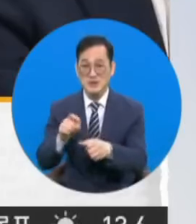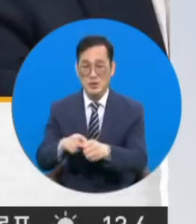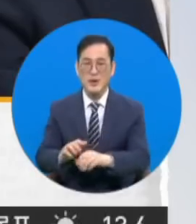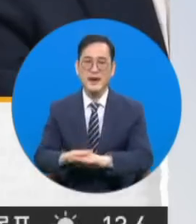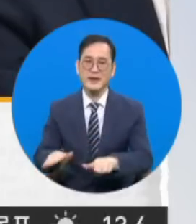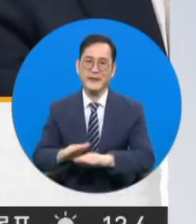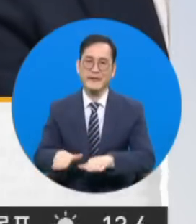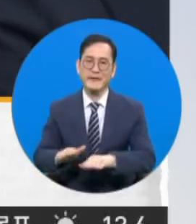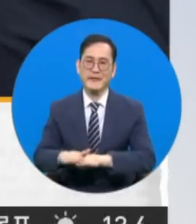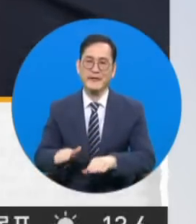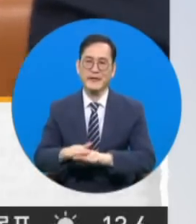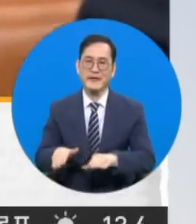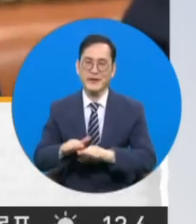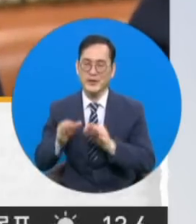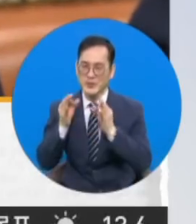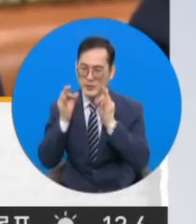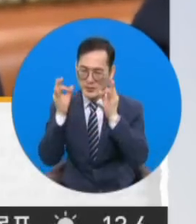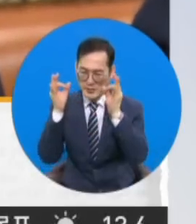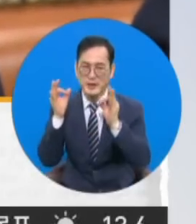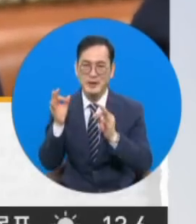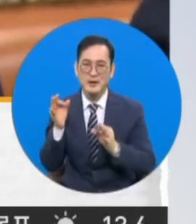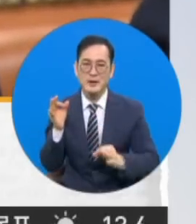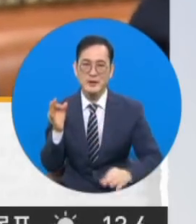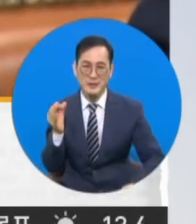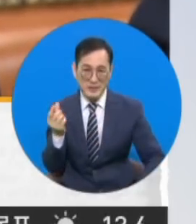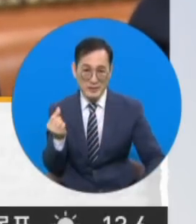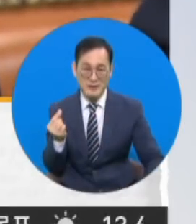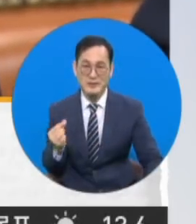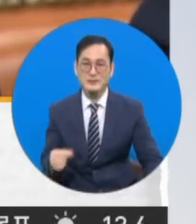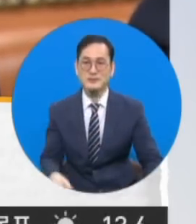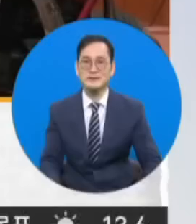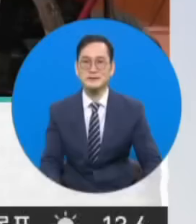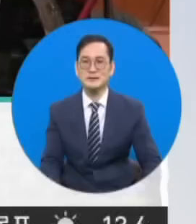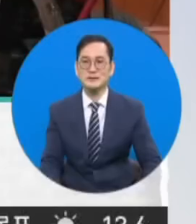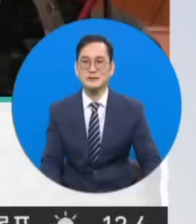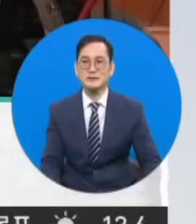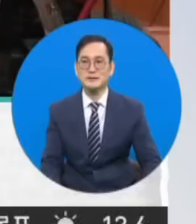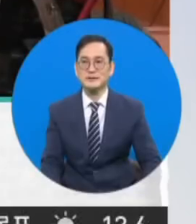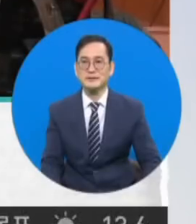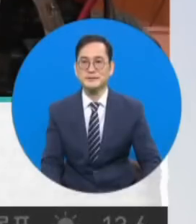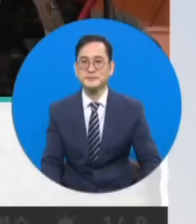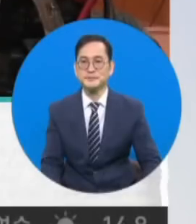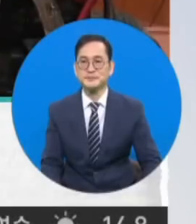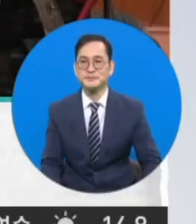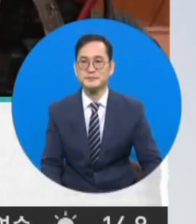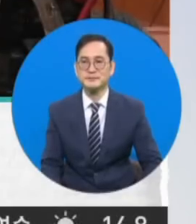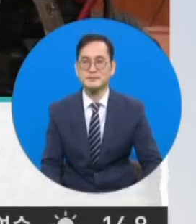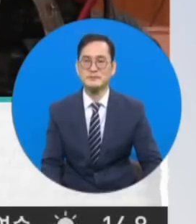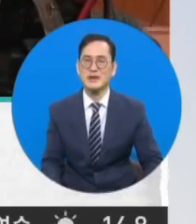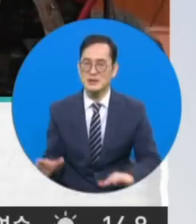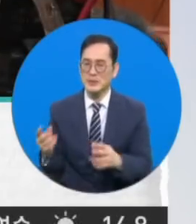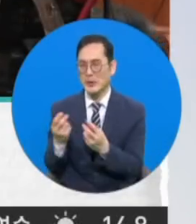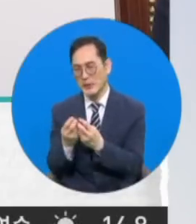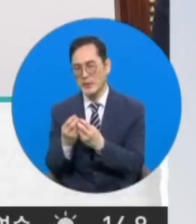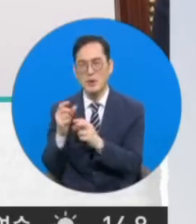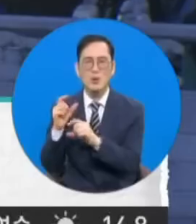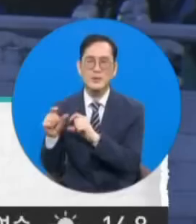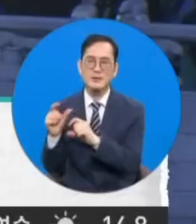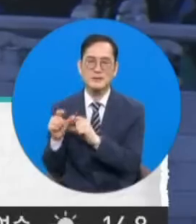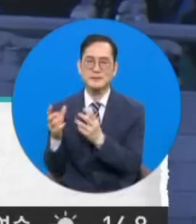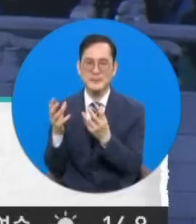정치적으로 풀자라는 모양새를 아마 보여주고 싶어서 지금 국민의 힘에서도 고심이 아주 깊은 것으로 보입니다 그렇다고